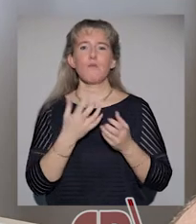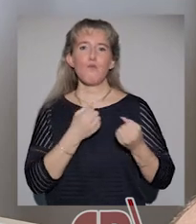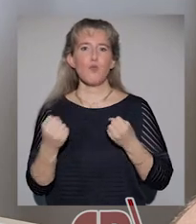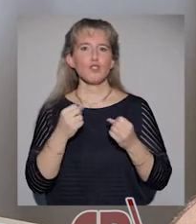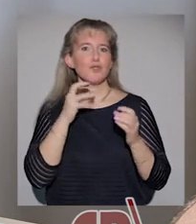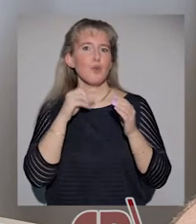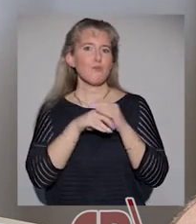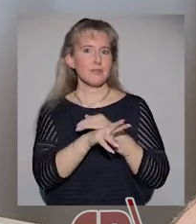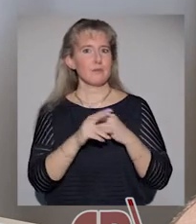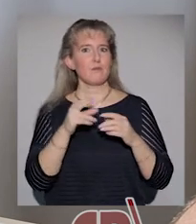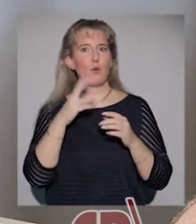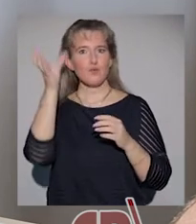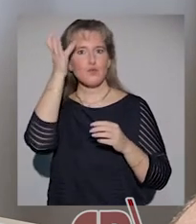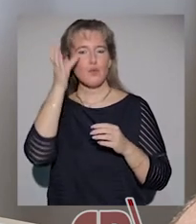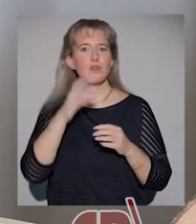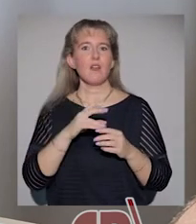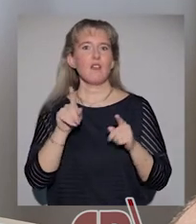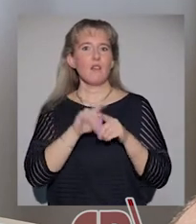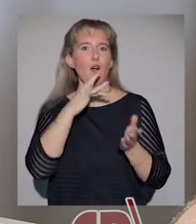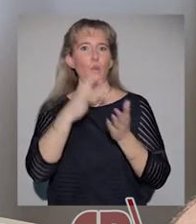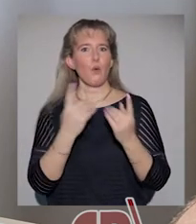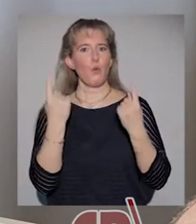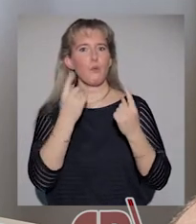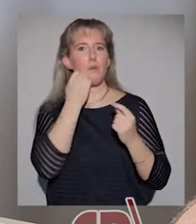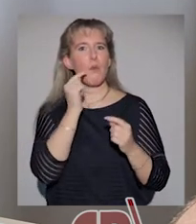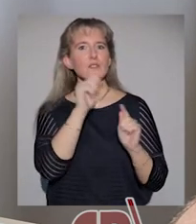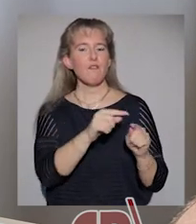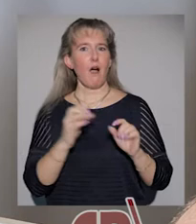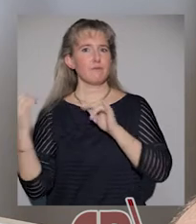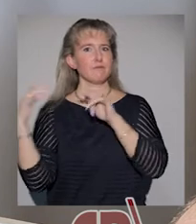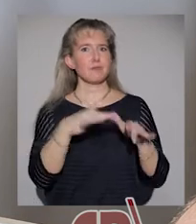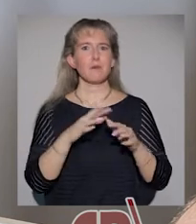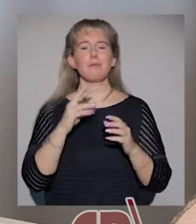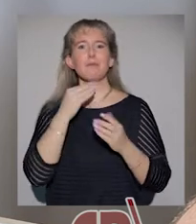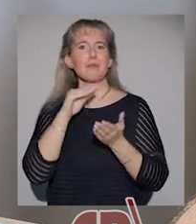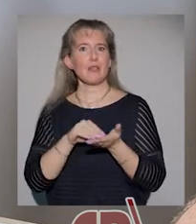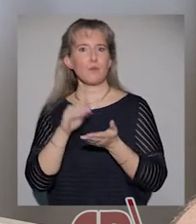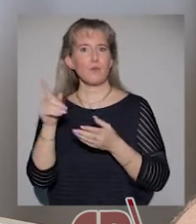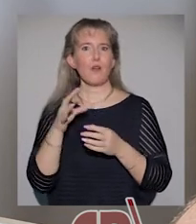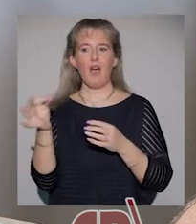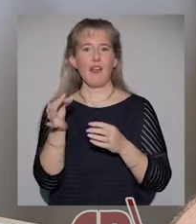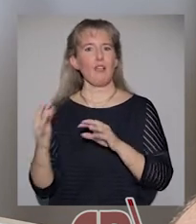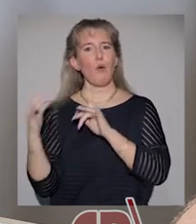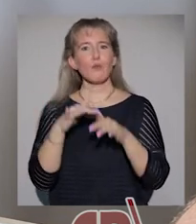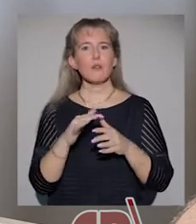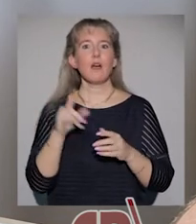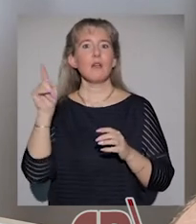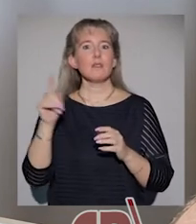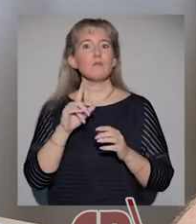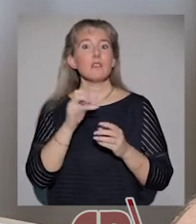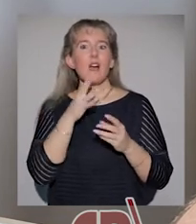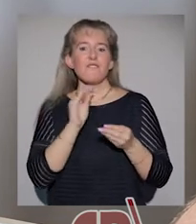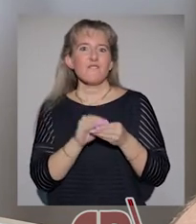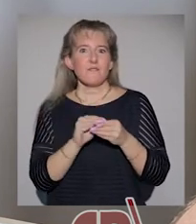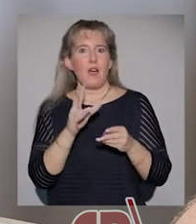мощная утечка ученых в такие города, как Москва и Санкт-Петербург, из регионов, потому что там за ту